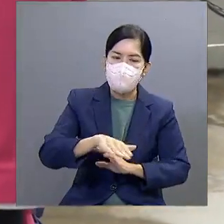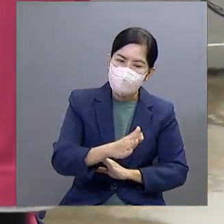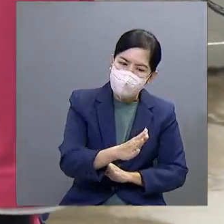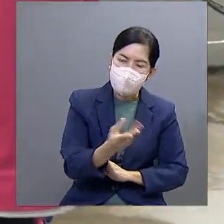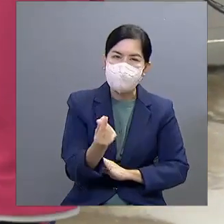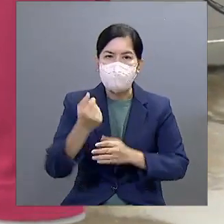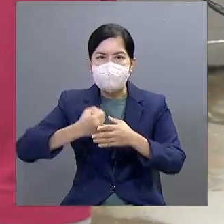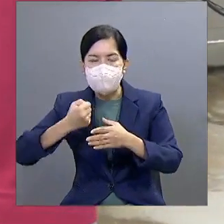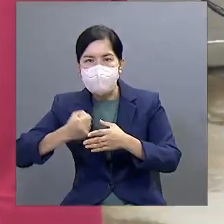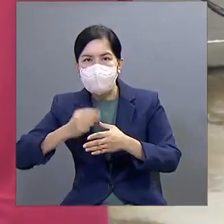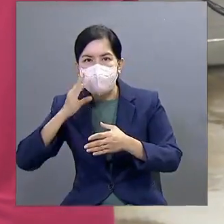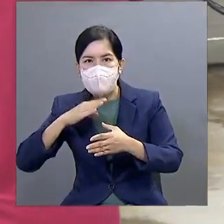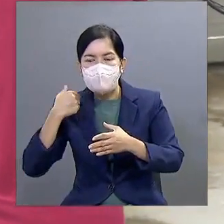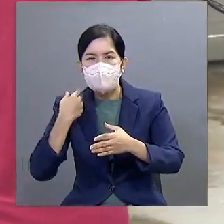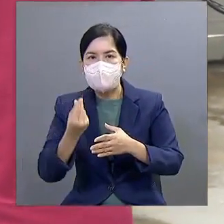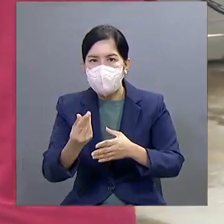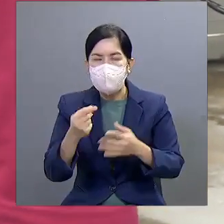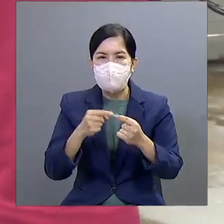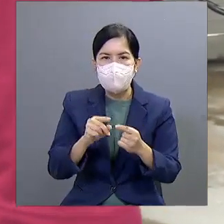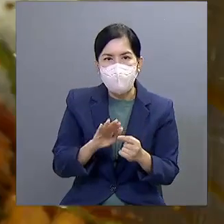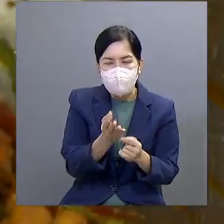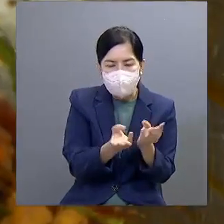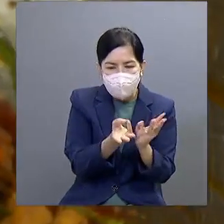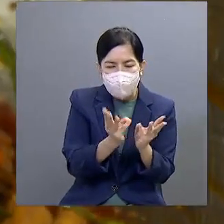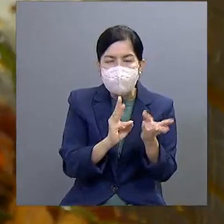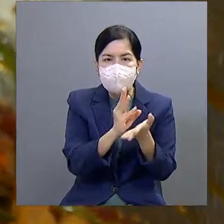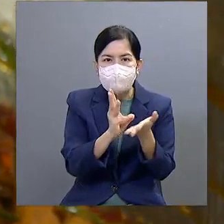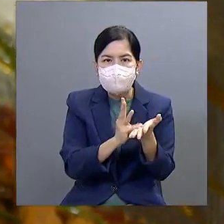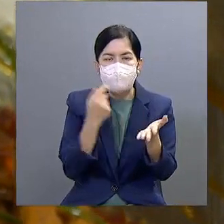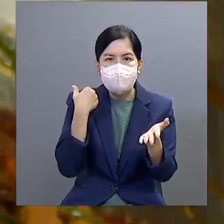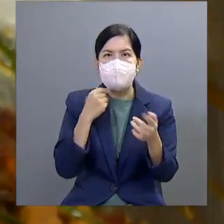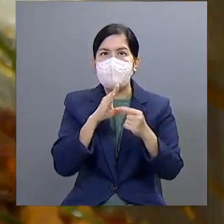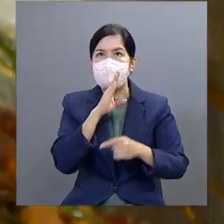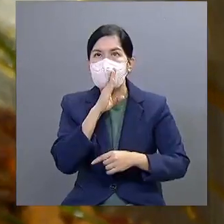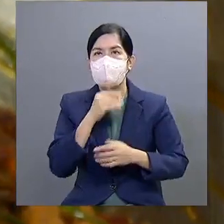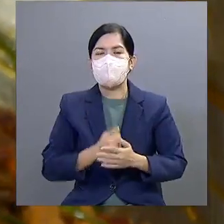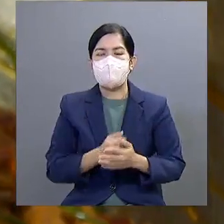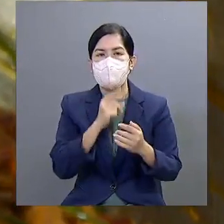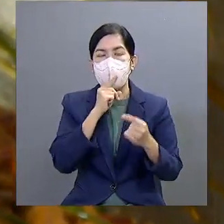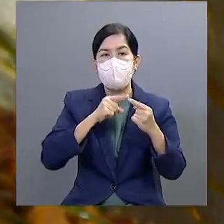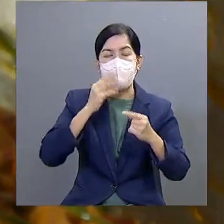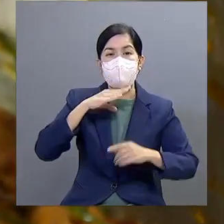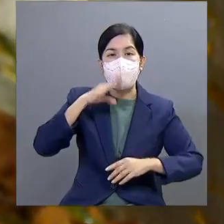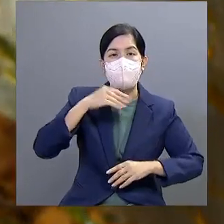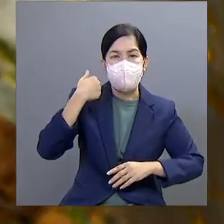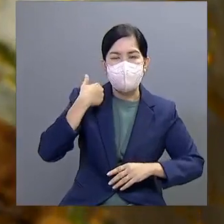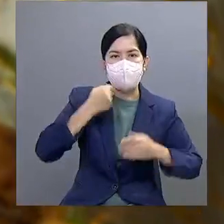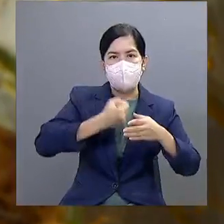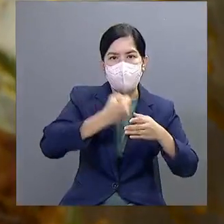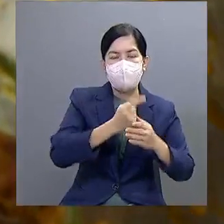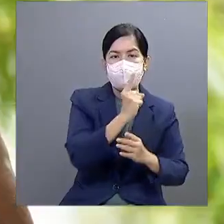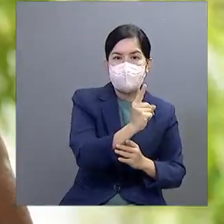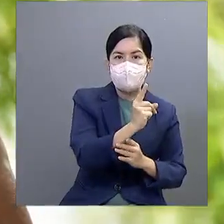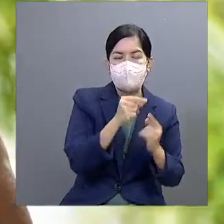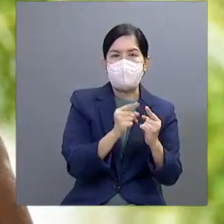น้ำพริกเท่าไหร่ปลาแค่ไหนถ้าเกิดว่าหนูใส่น้ำพริกเผาไป1กิโลต่อปลา1กิโลนะนั่น